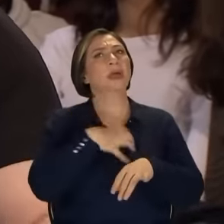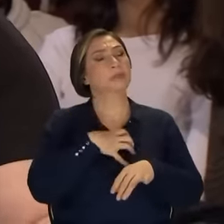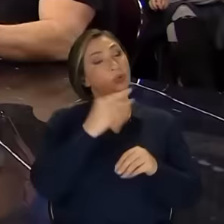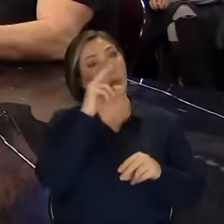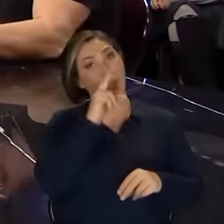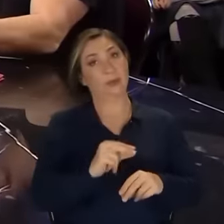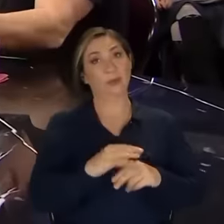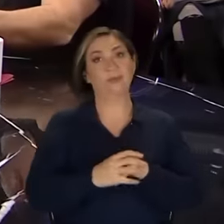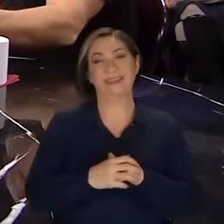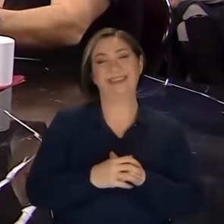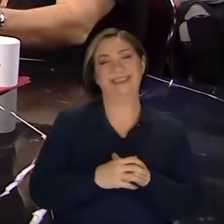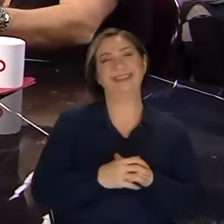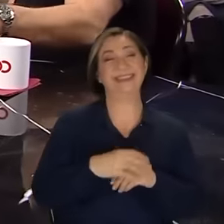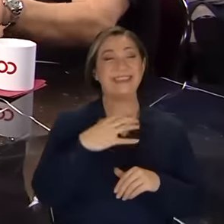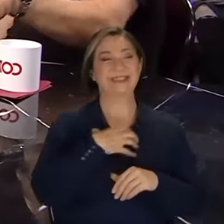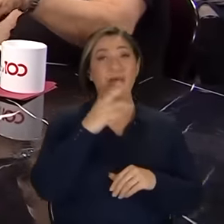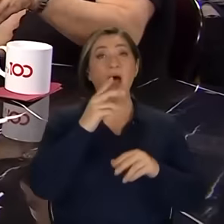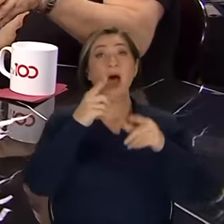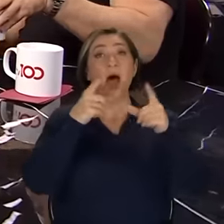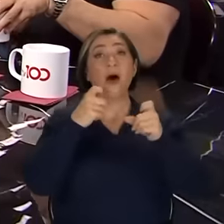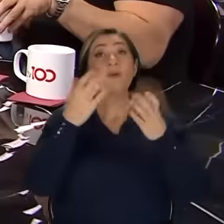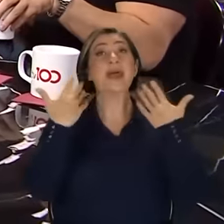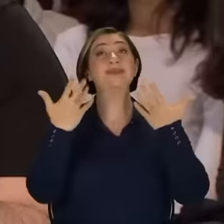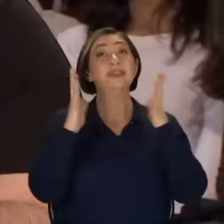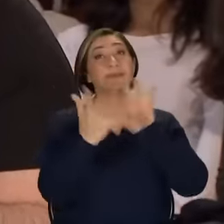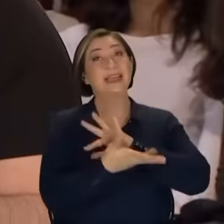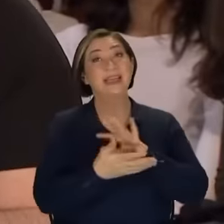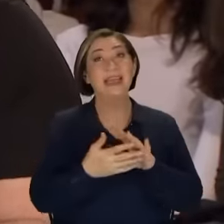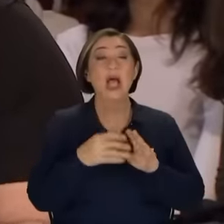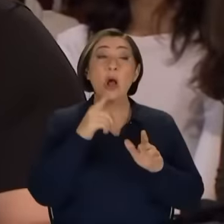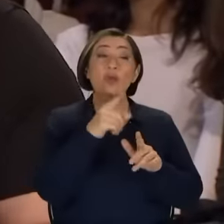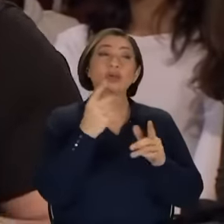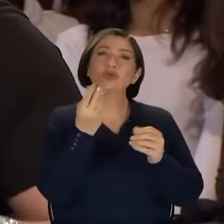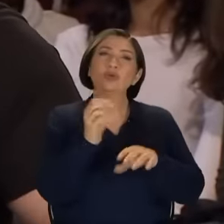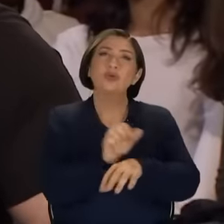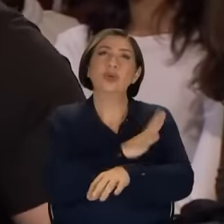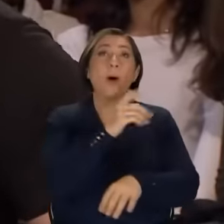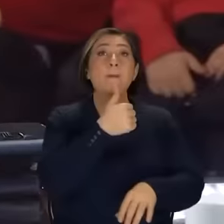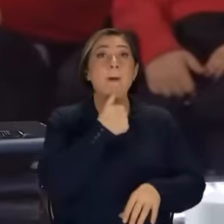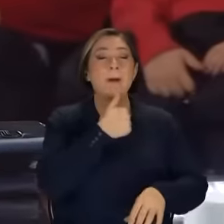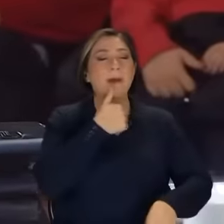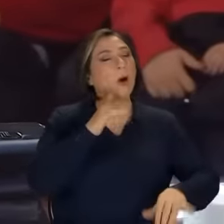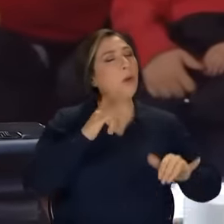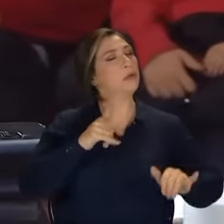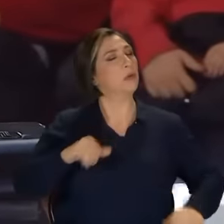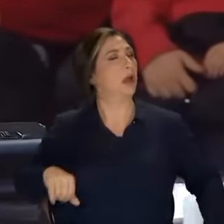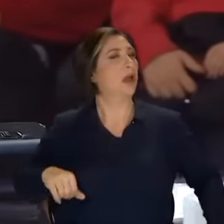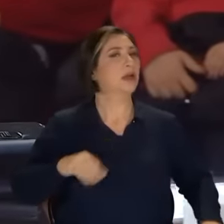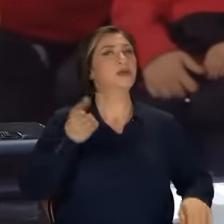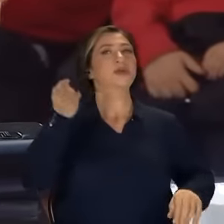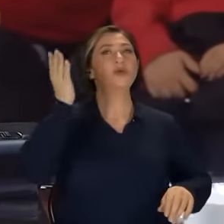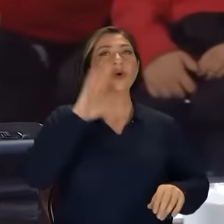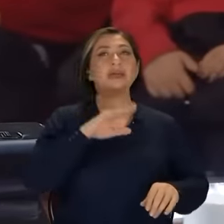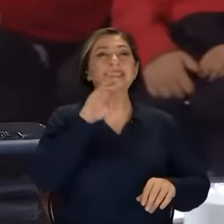çok beğeniyorum. Kendini al beğenmiş. Mevsimi. Ha, o da, onun da çok duygusal orada macerası. Orada da baba oyunculuk yapıp da ondan